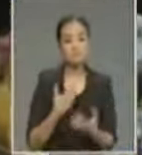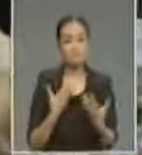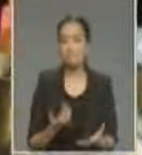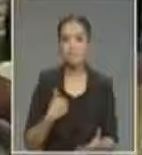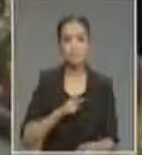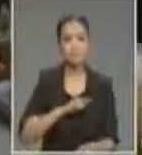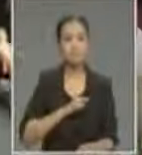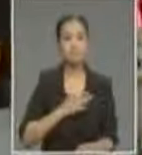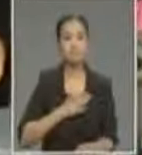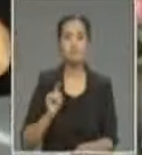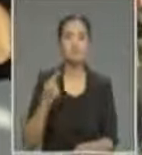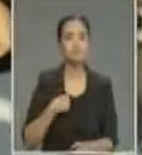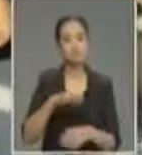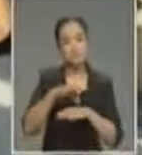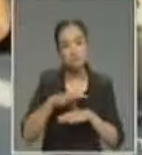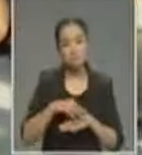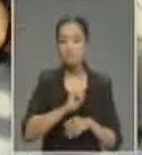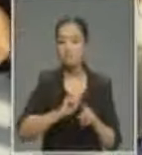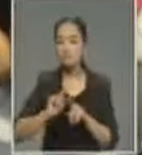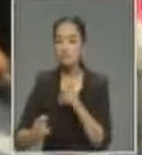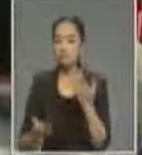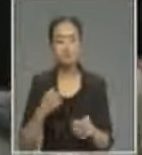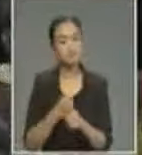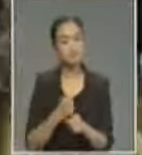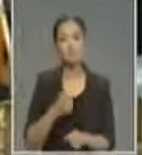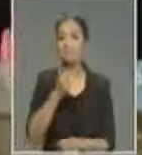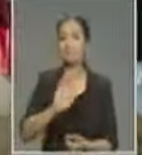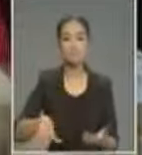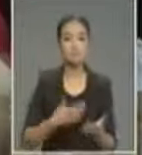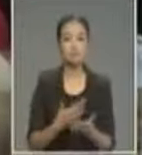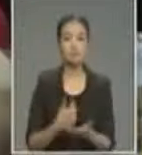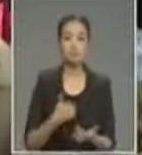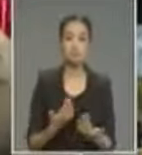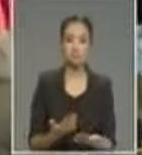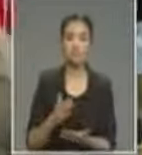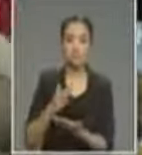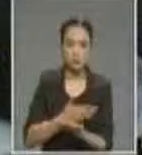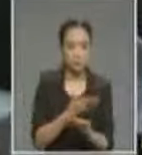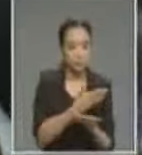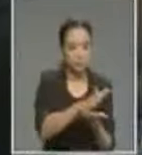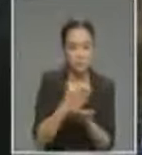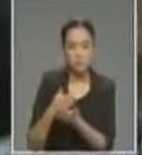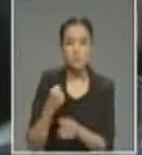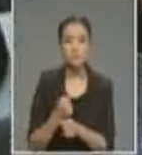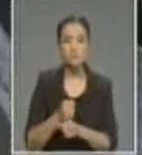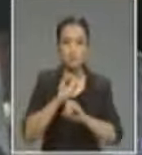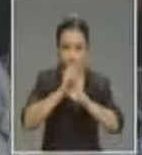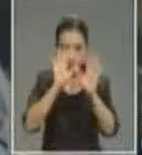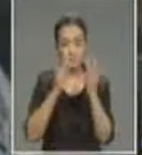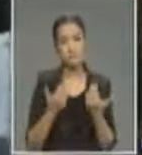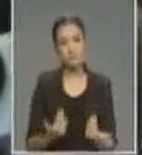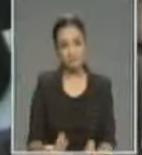น้าที่ใหม่เพราะว่าไม่ว่าจะอยู่ในตำแหน่งไหนก็สามารถทำงานได้หมดแล้วก็รอการแบ่งงานที่ชัดเจนกันวันนี้ค่ะ ไม่หนักใ